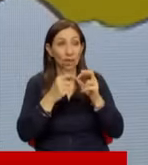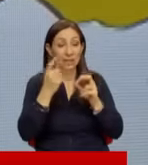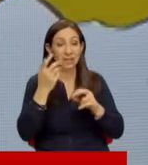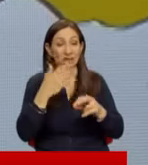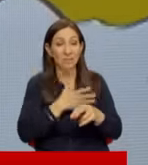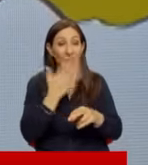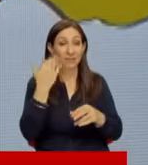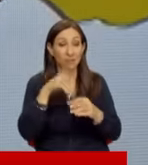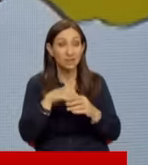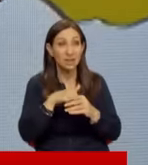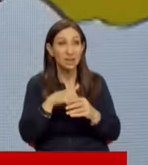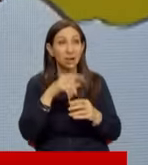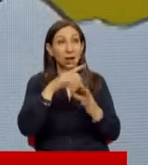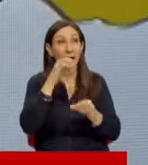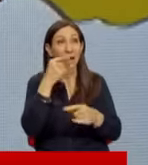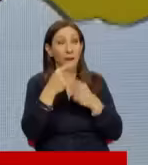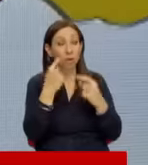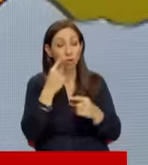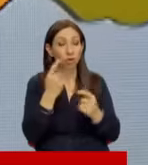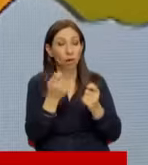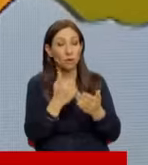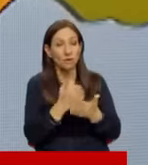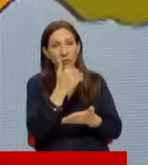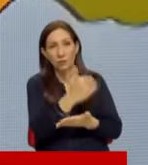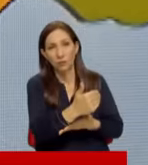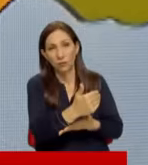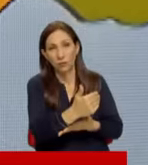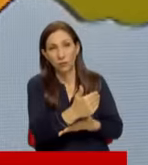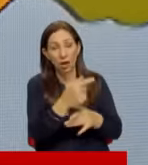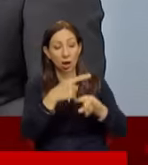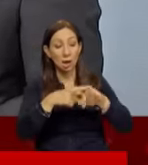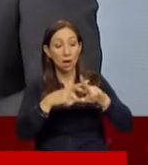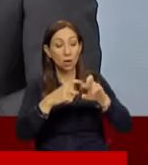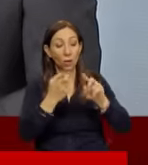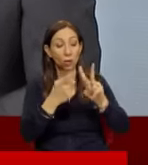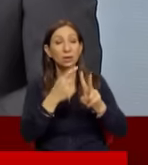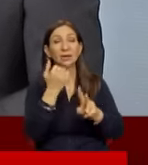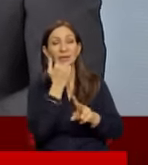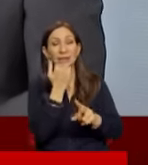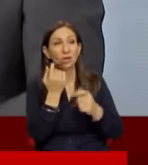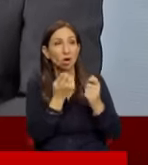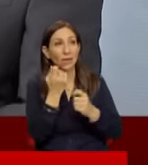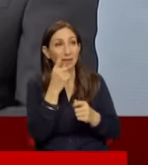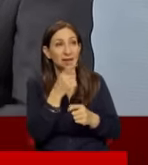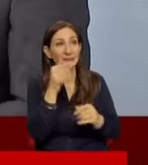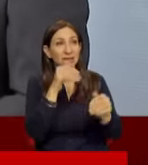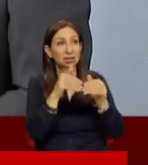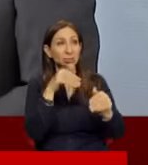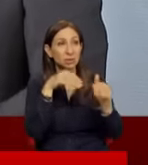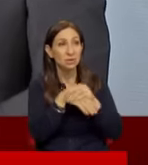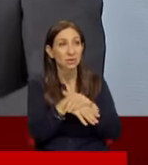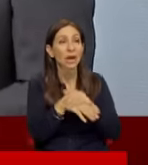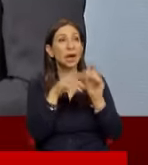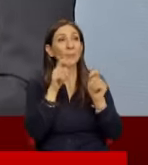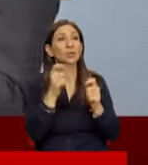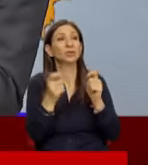eski milletvekili. Evet. Hakkındaki iddialar sonrası kendisi görevden uzaklaştırılmıştı. Harun Arslan vekaleten görevdeydi ve seçime girince de herhalde